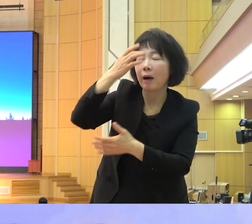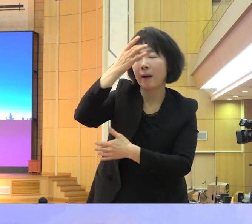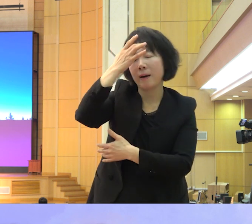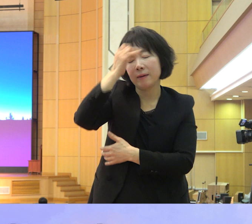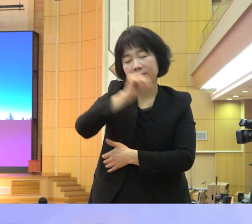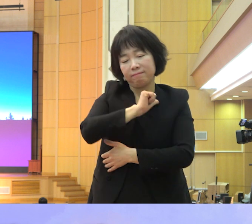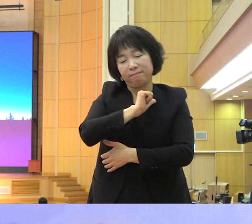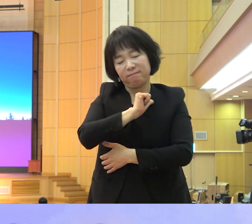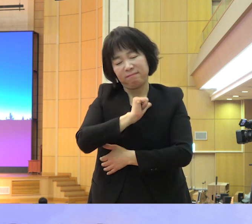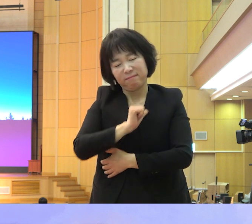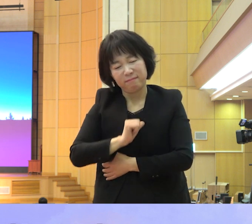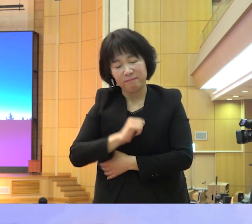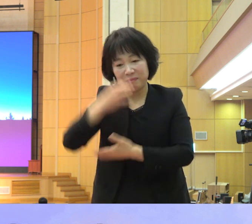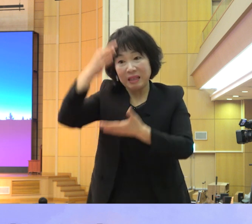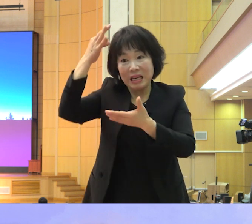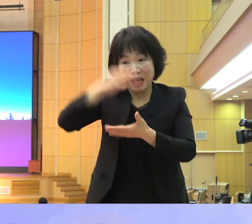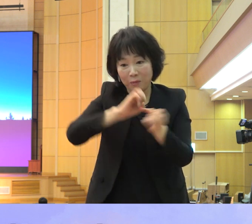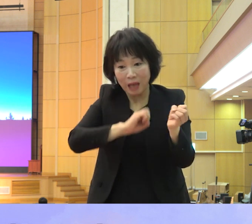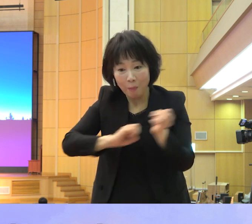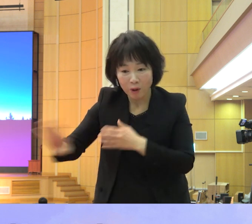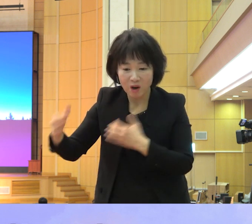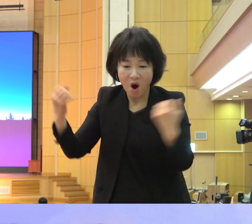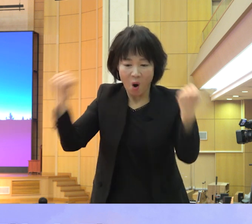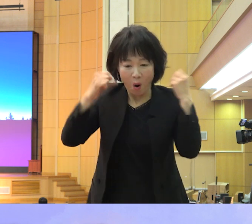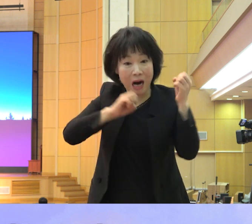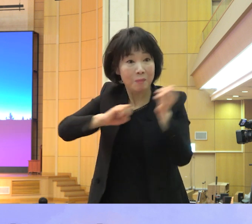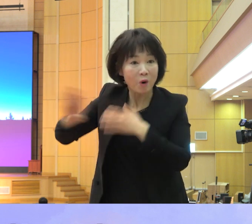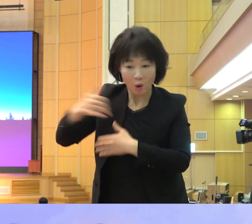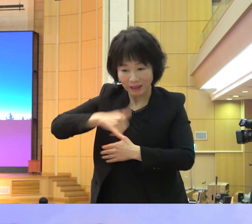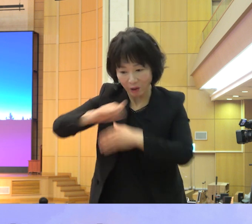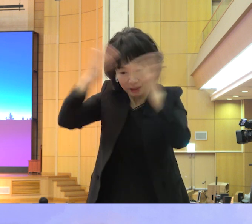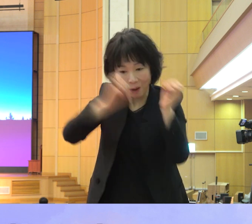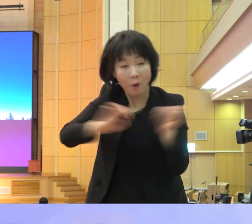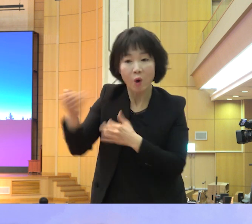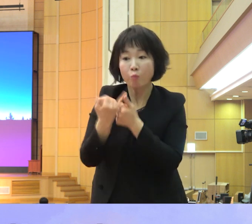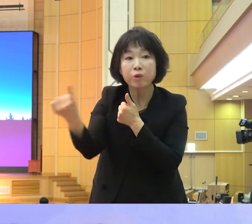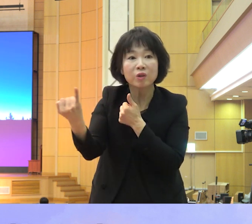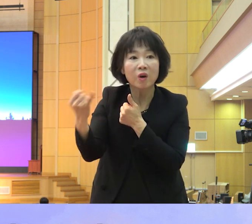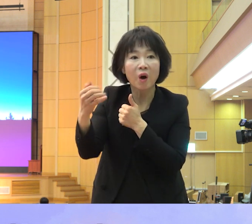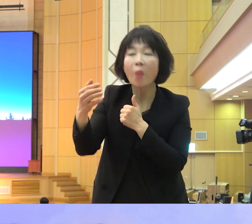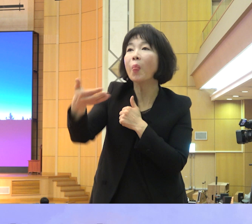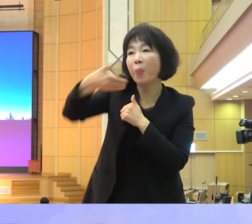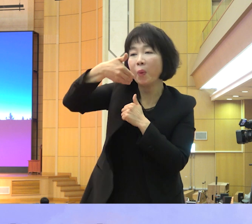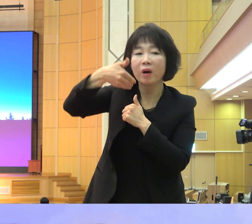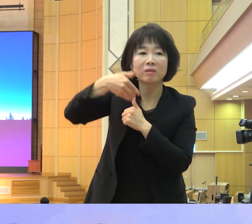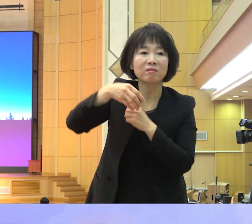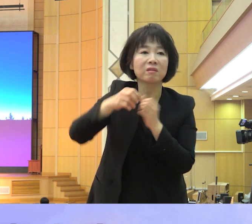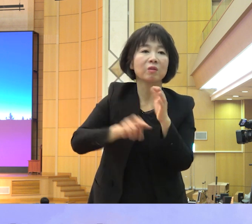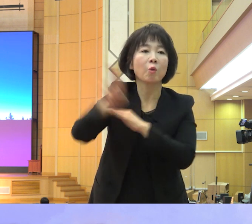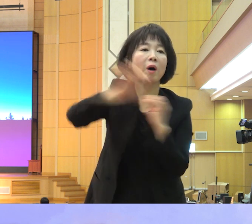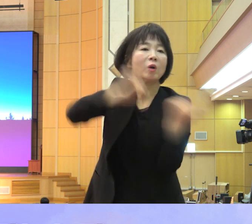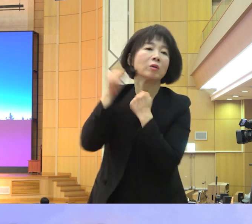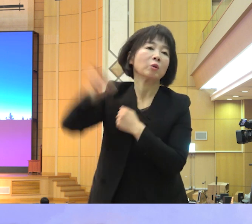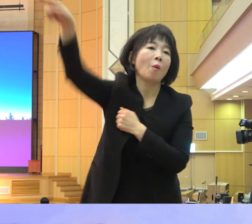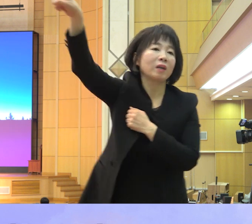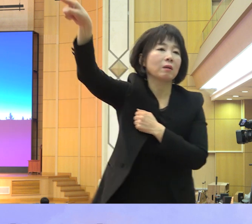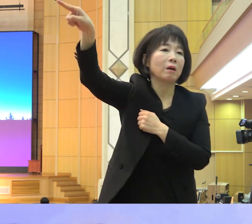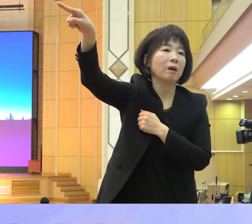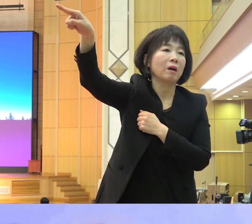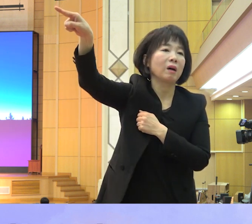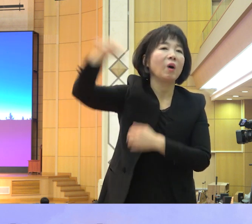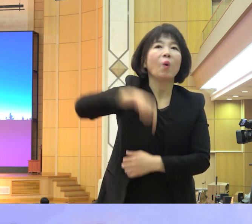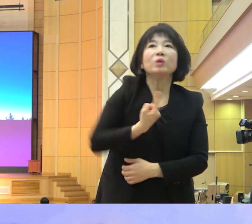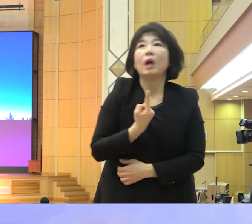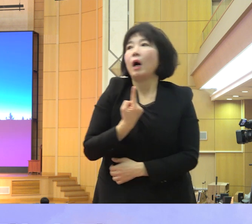건강도 가정도 모든 것 다 잃어버리고 남은 거라고는 목에 숨 붙어 있는